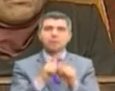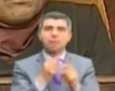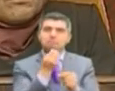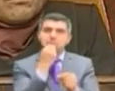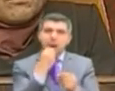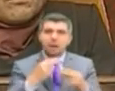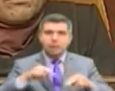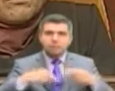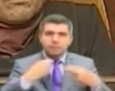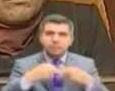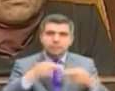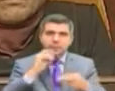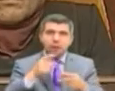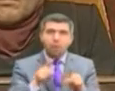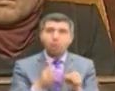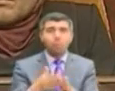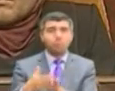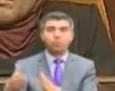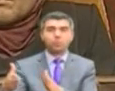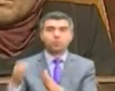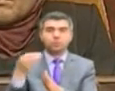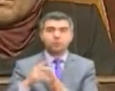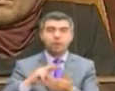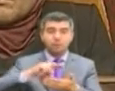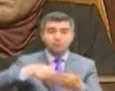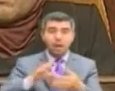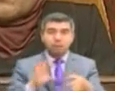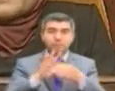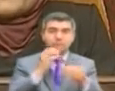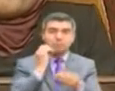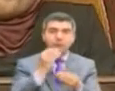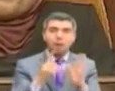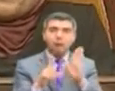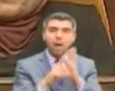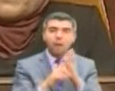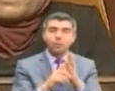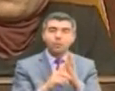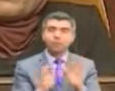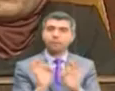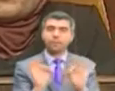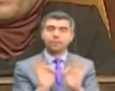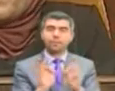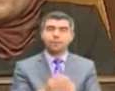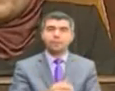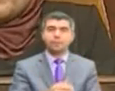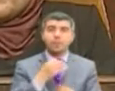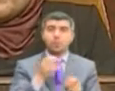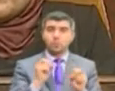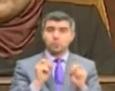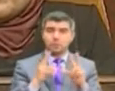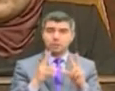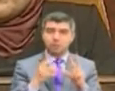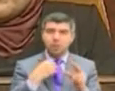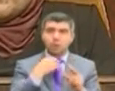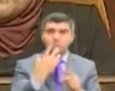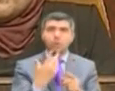لا علاقة له بدفاتر التحملات الموقعة مع وزارتكم. صحيح أن هناك مجهودات